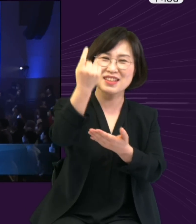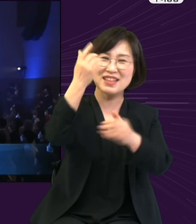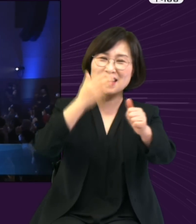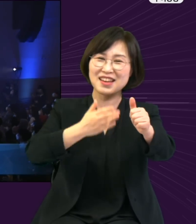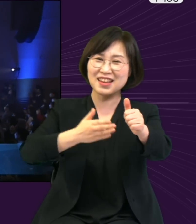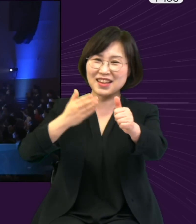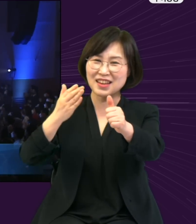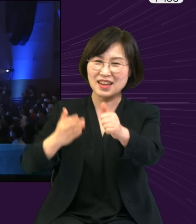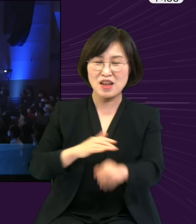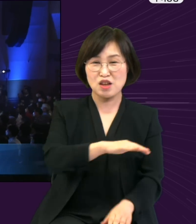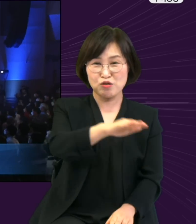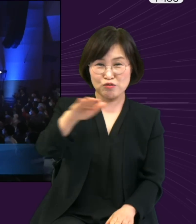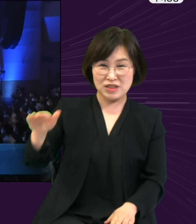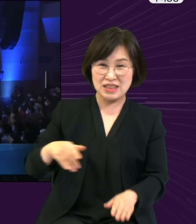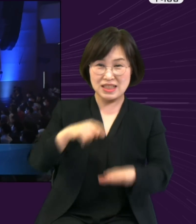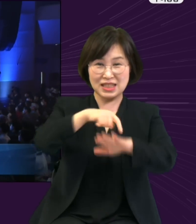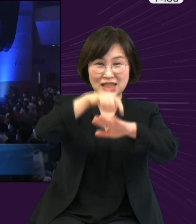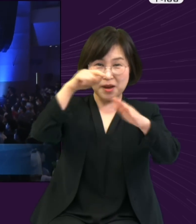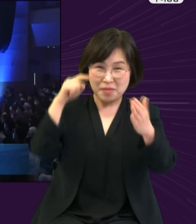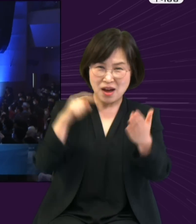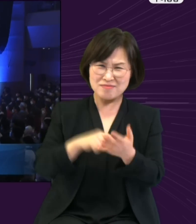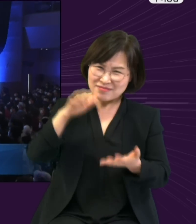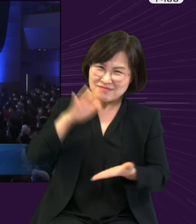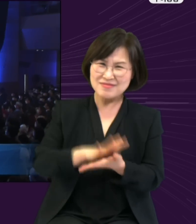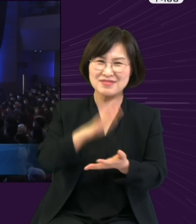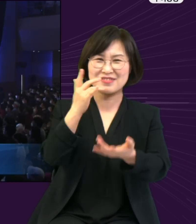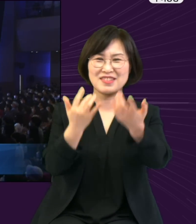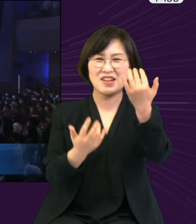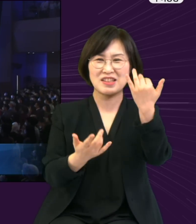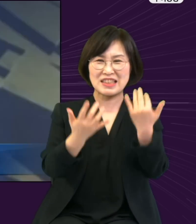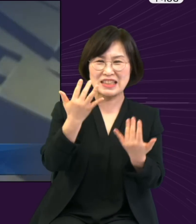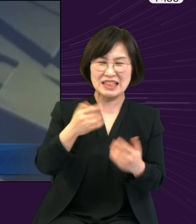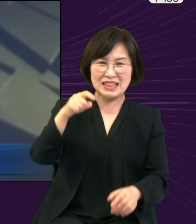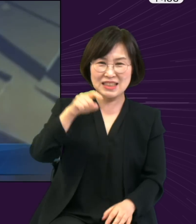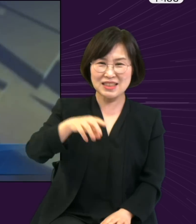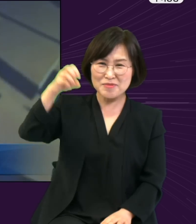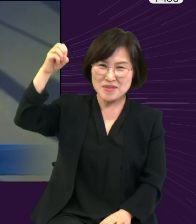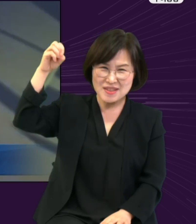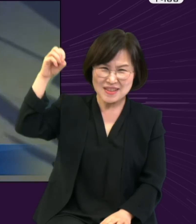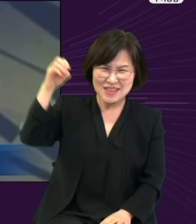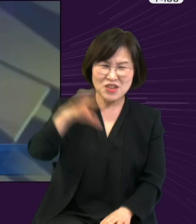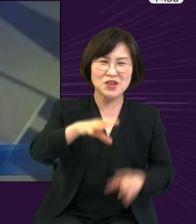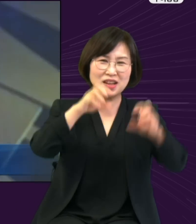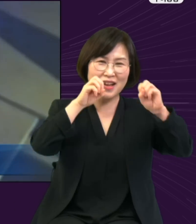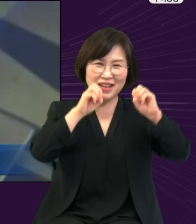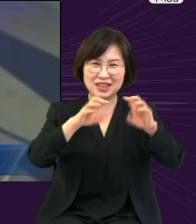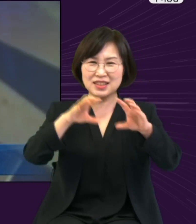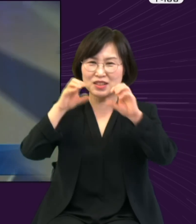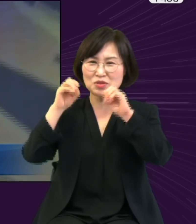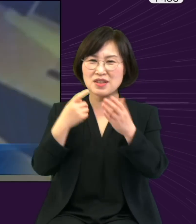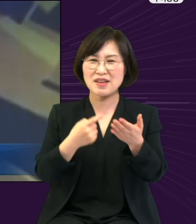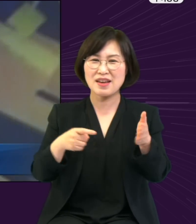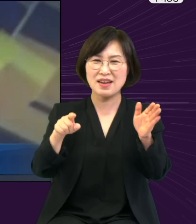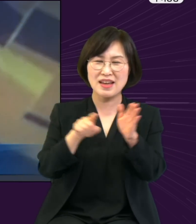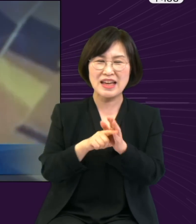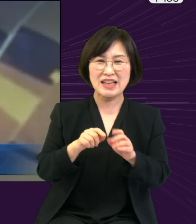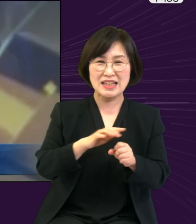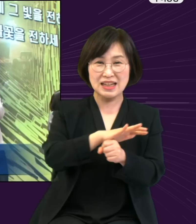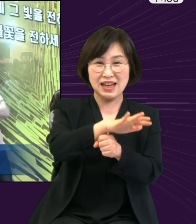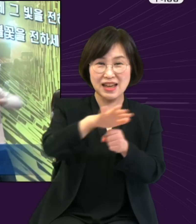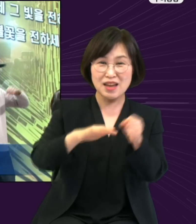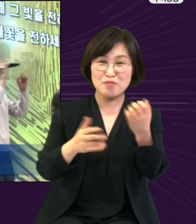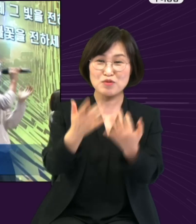높이세. 우리의 마음 불타네. 그 빛을 전하기 위해